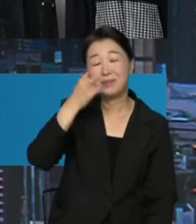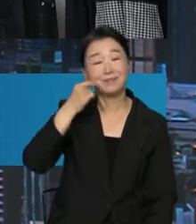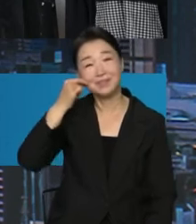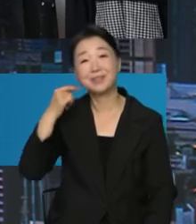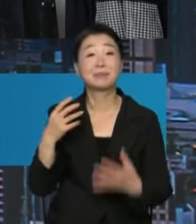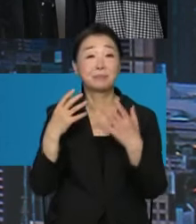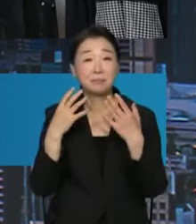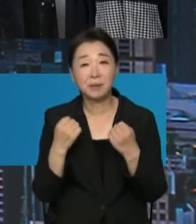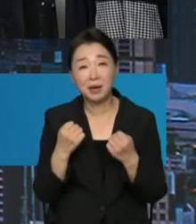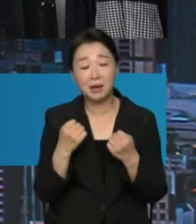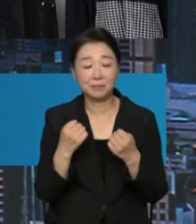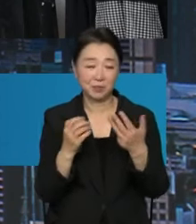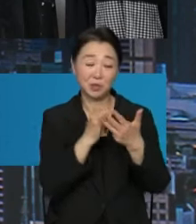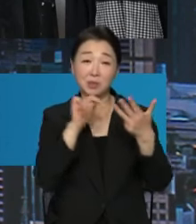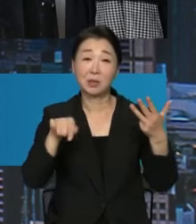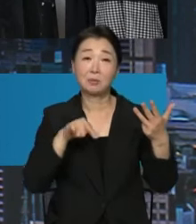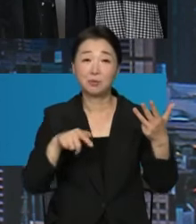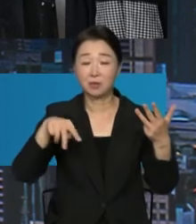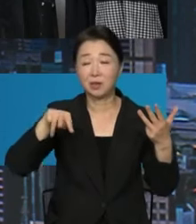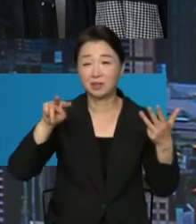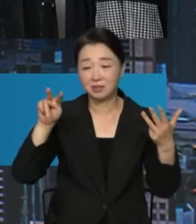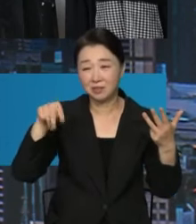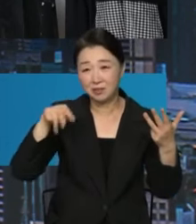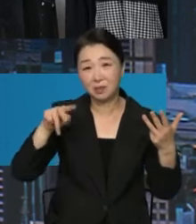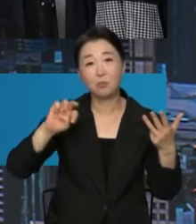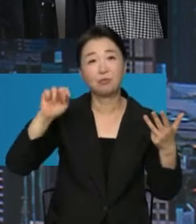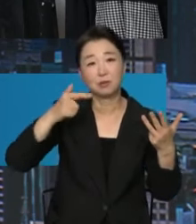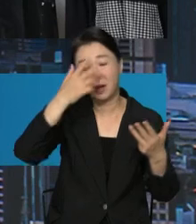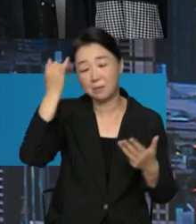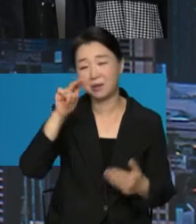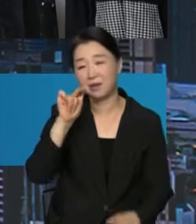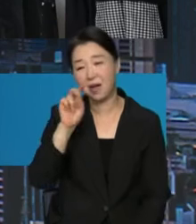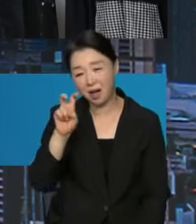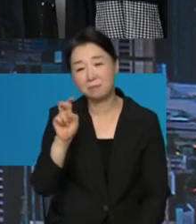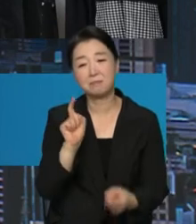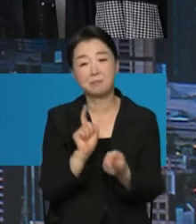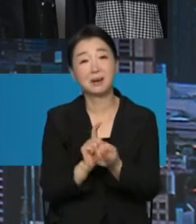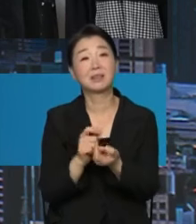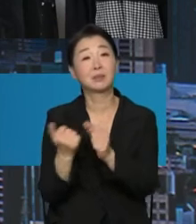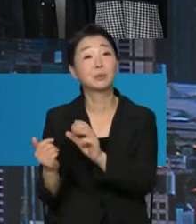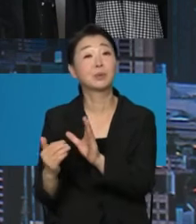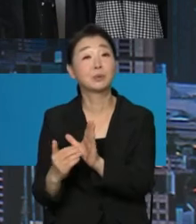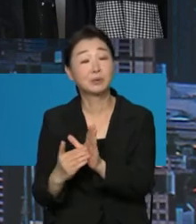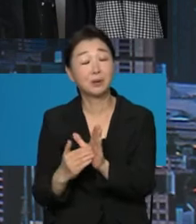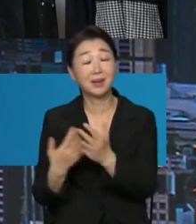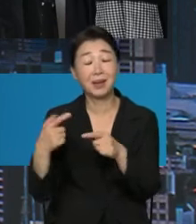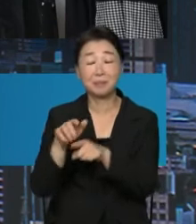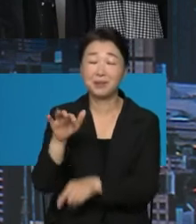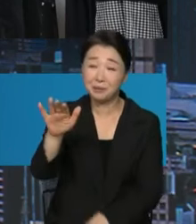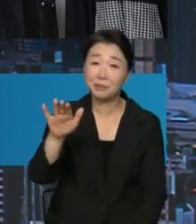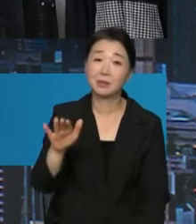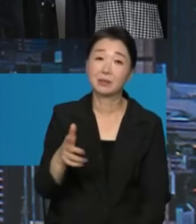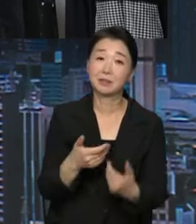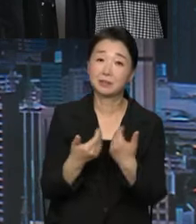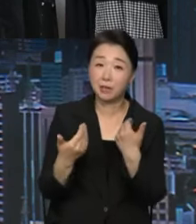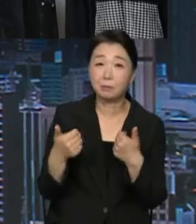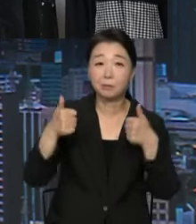8명 가운데 서무석 할머니가 암으로 세상을 떠났습니다. 함께 랩을 했던 할머니들이 어떻게